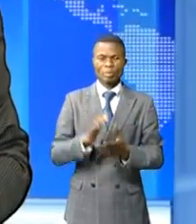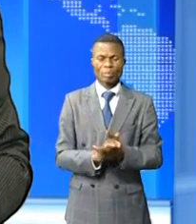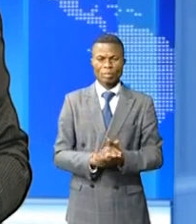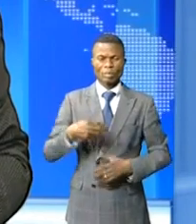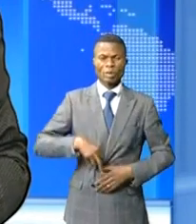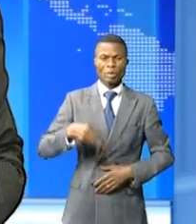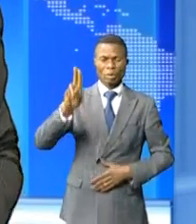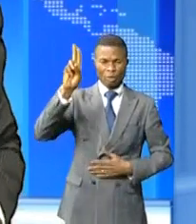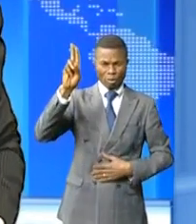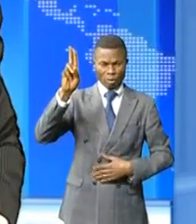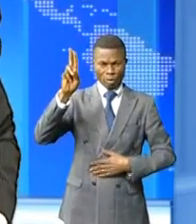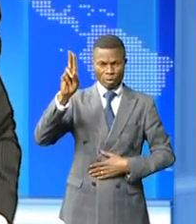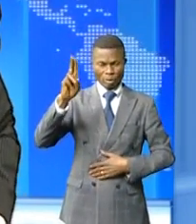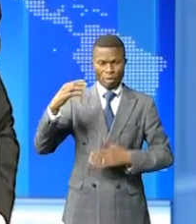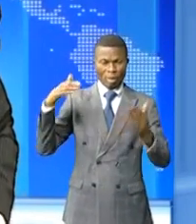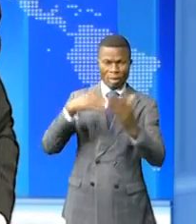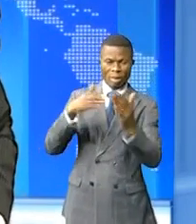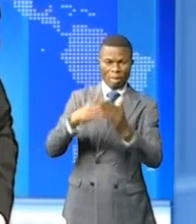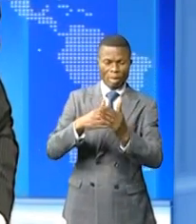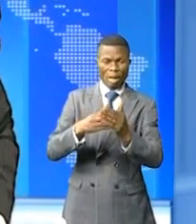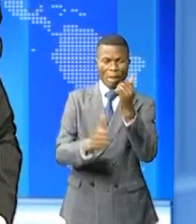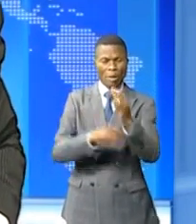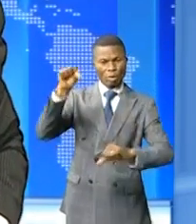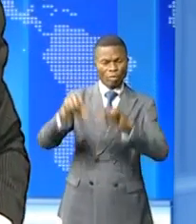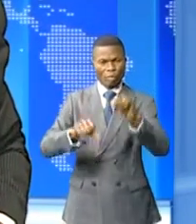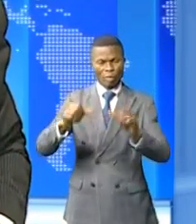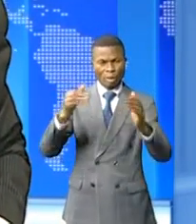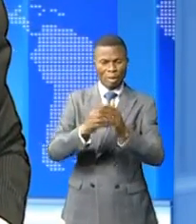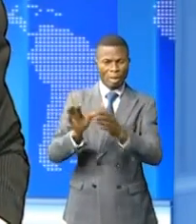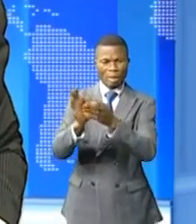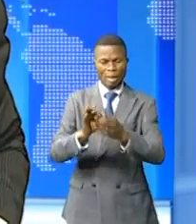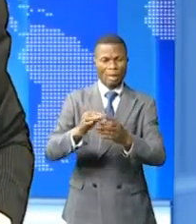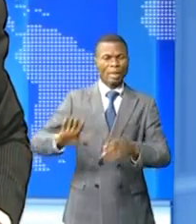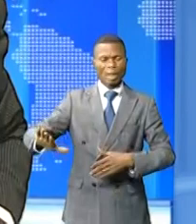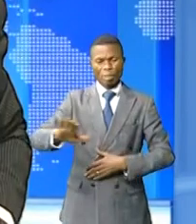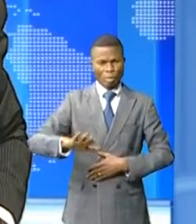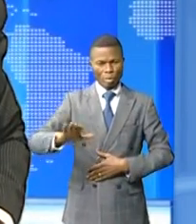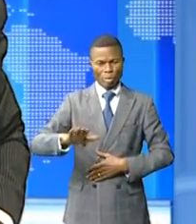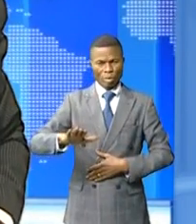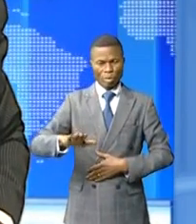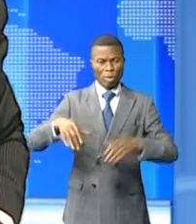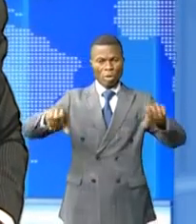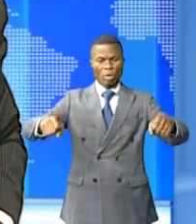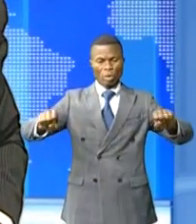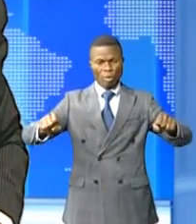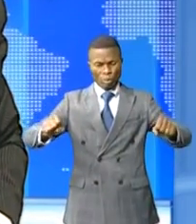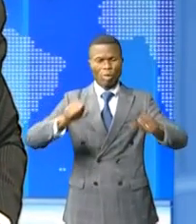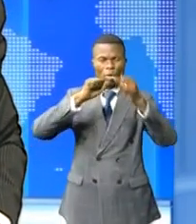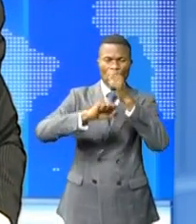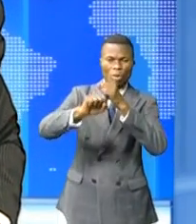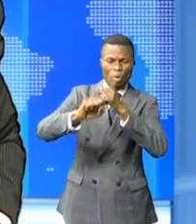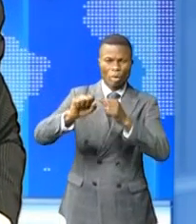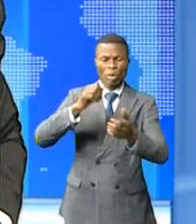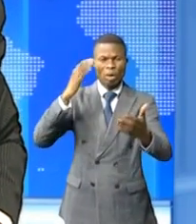L'UPS s'en va en guerre contre les antivaleurs qui menacent l'unité nationale. Des motocyclistes ont été sensibilisés sur la